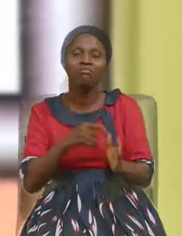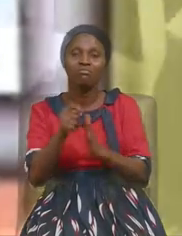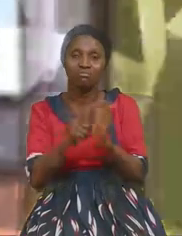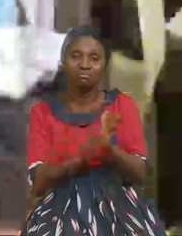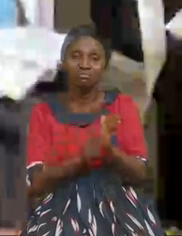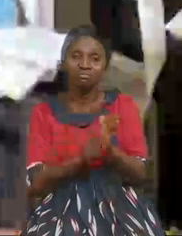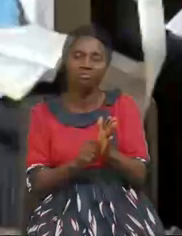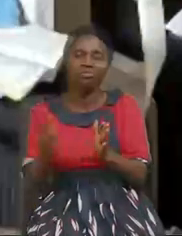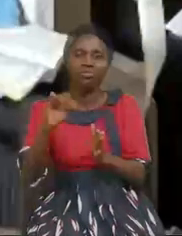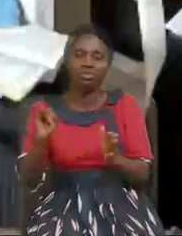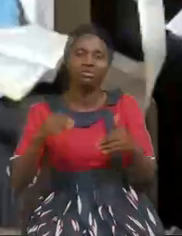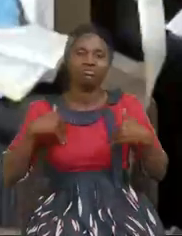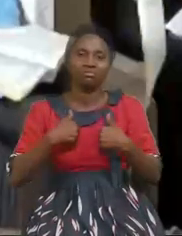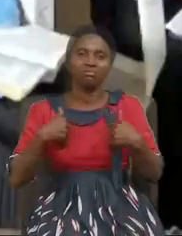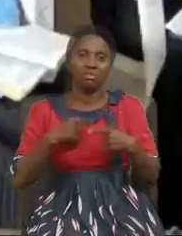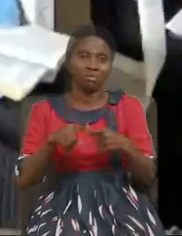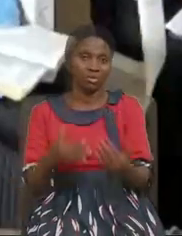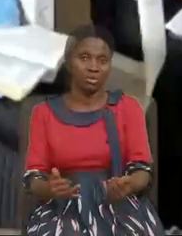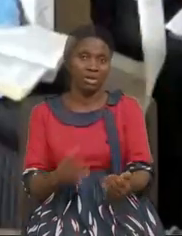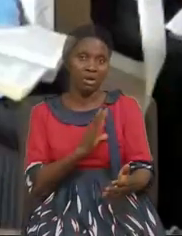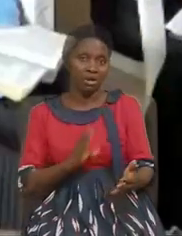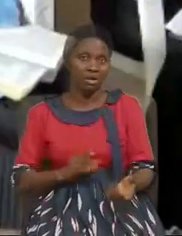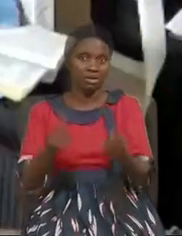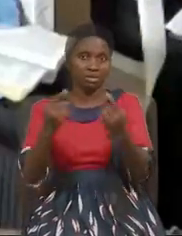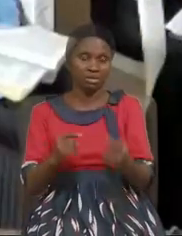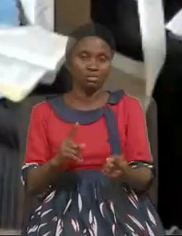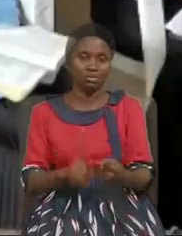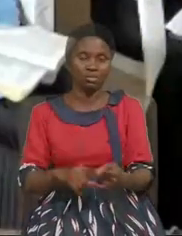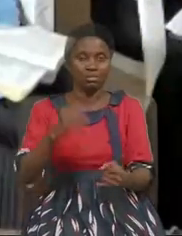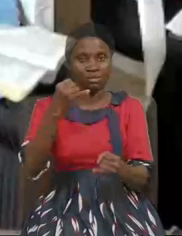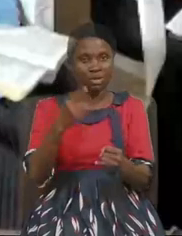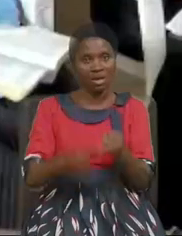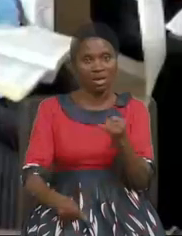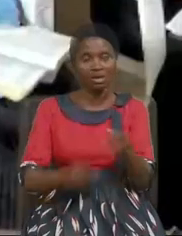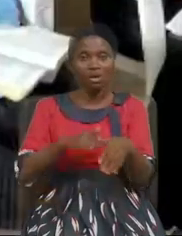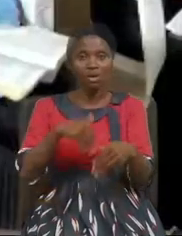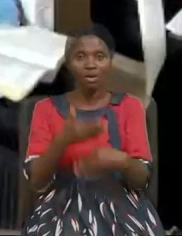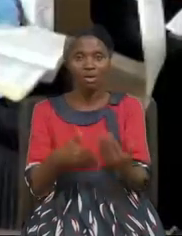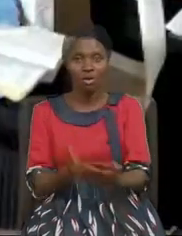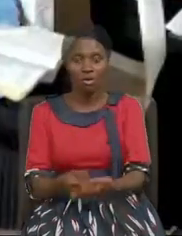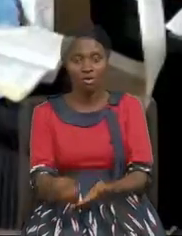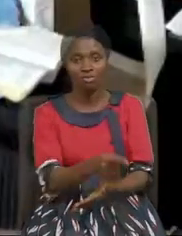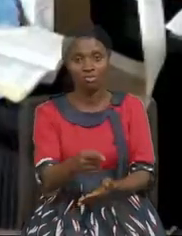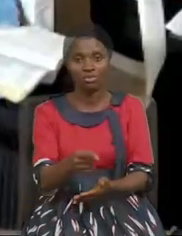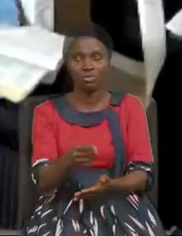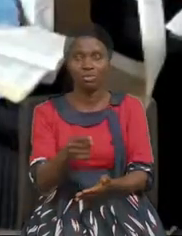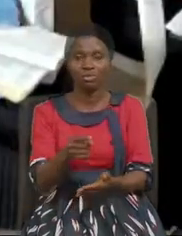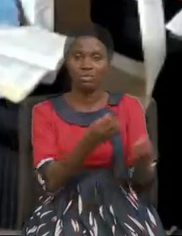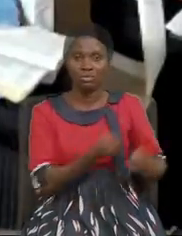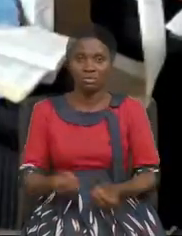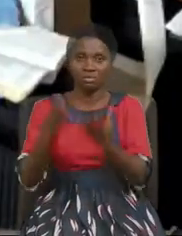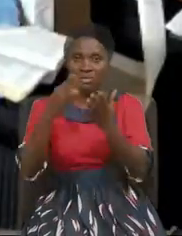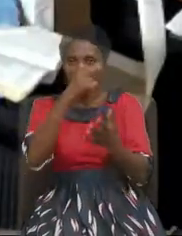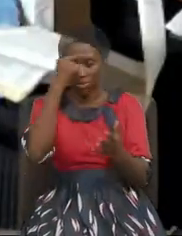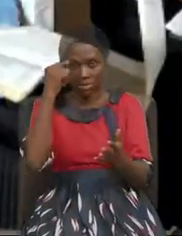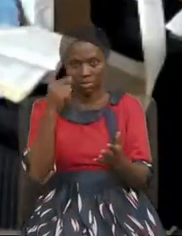Mais maintenant, Christ est venu mettre fin à tous ces sacrifices parce qu'il est devenu le sacrifice